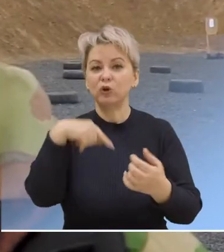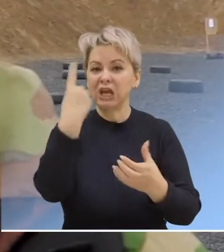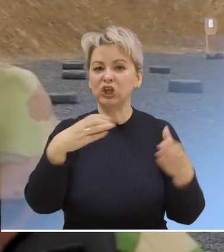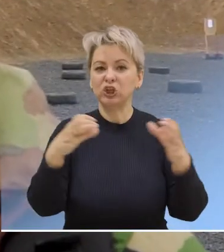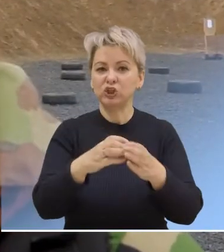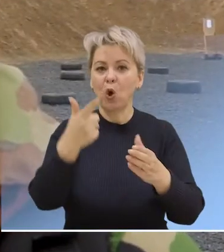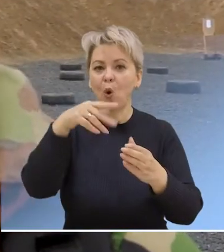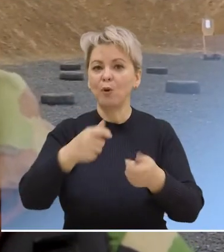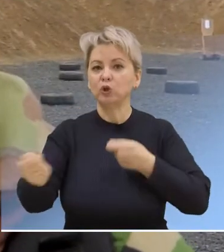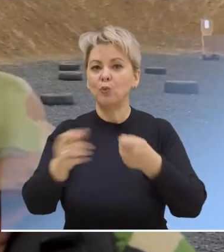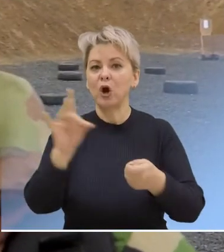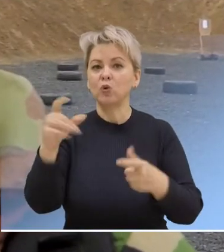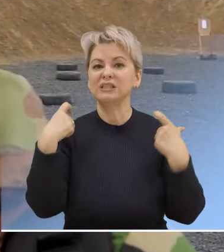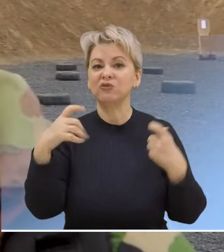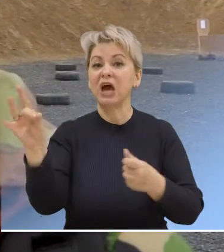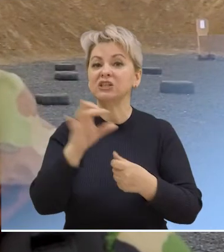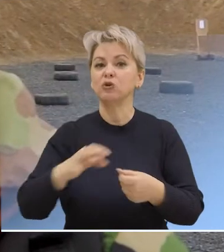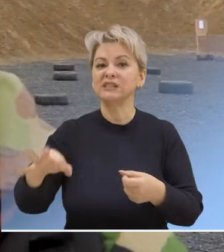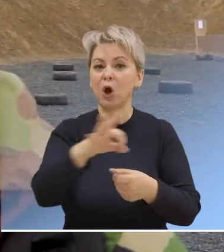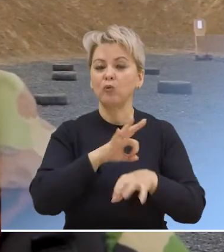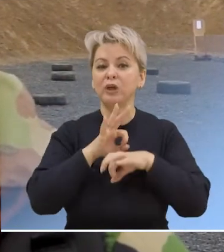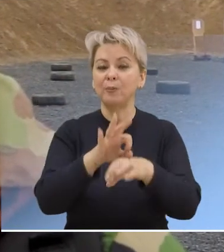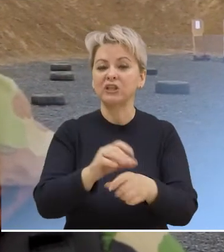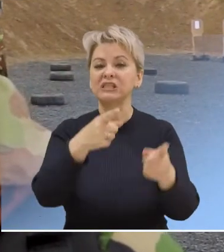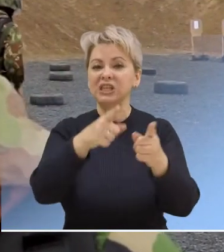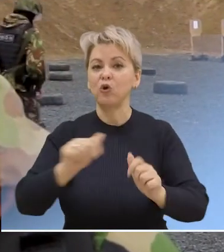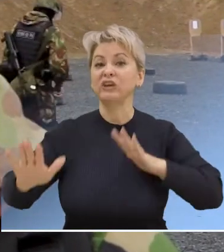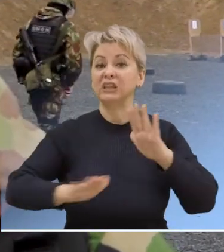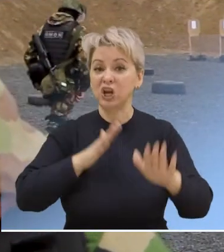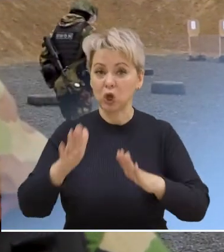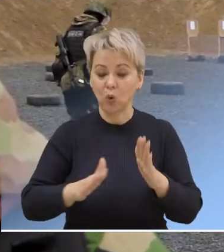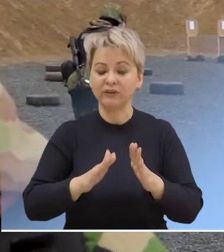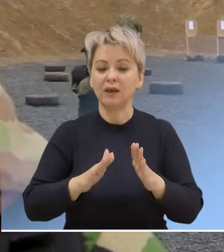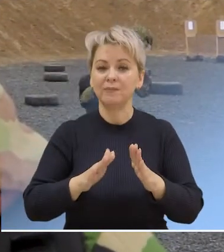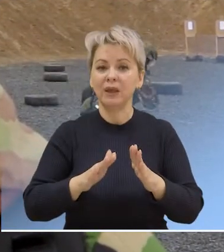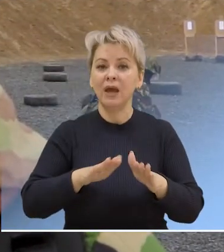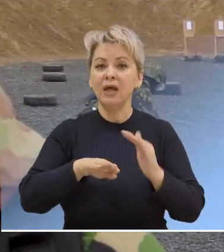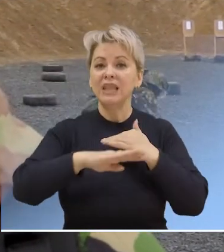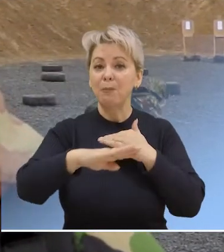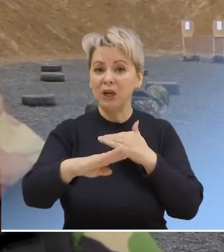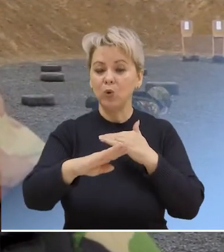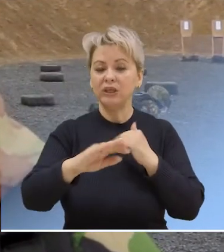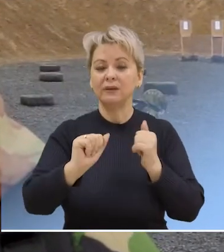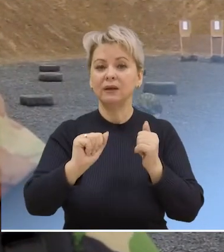личный состав ОМОН управления Росгвардии по Ростовской области проводит стрелковые тренировки на